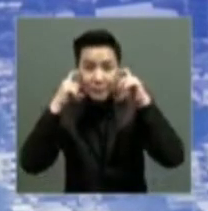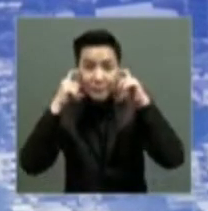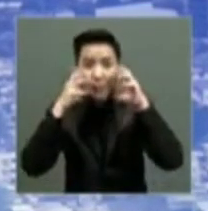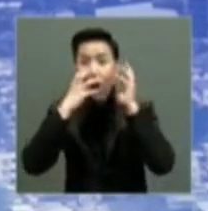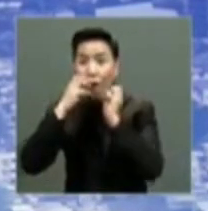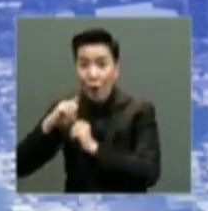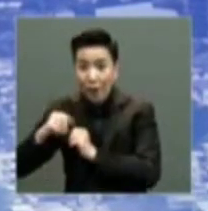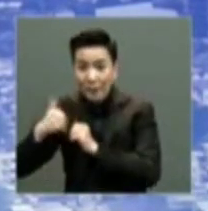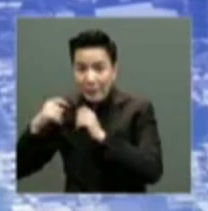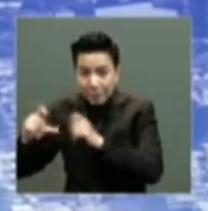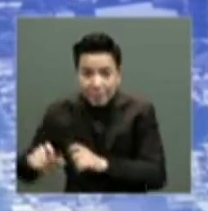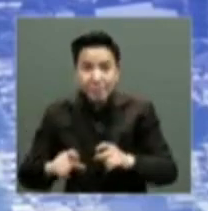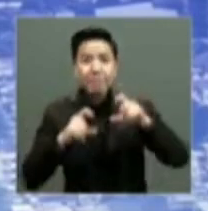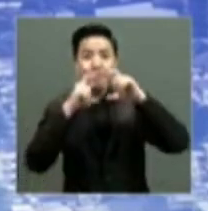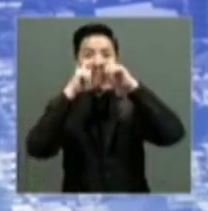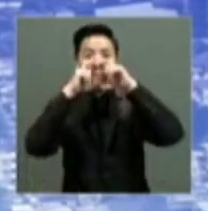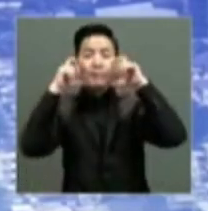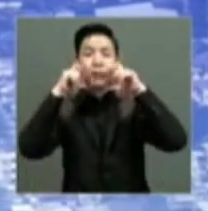ขอไลน์ด้วยนะกากอนามัยเช่นกันนะครับเราต้องอยู่อย่างนี้ไปตลอดนะครับขอกราบขอบพระคุณเป็นอย่างสูงนะครับสวัสดีครับอ่า